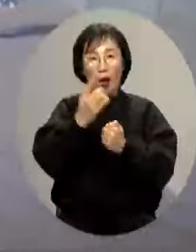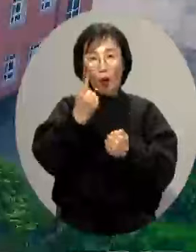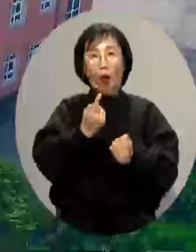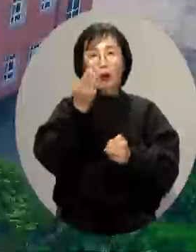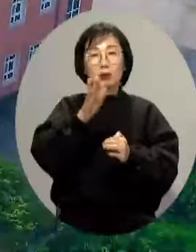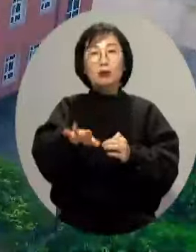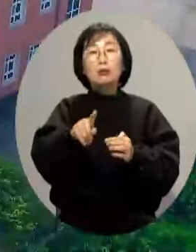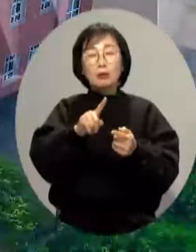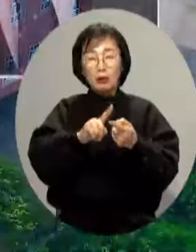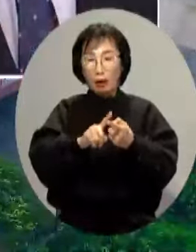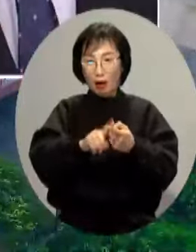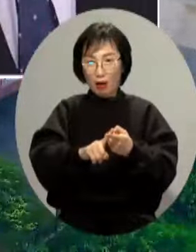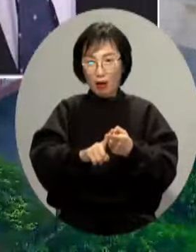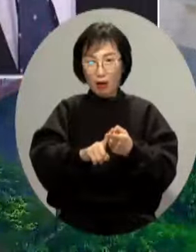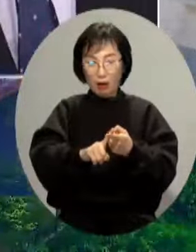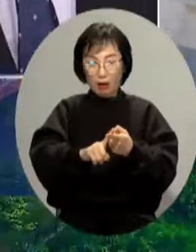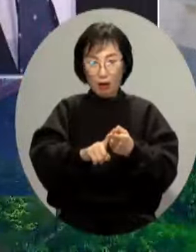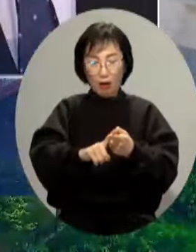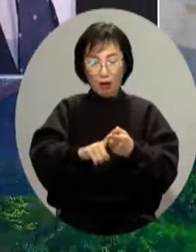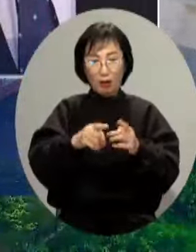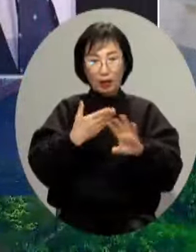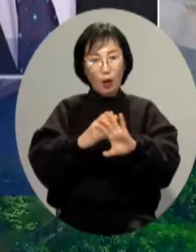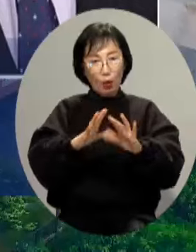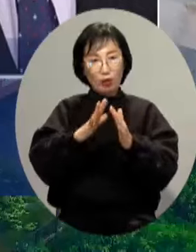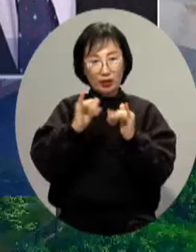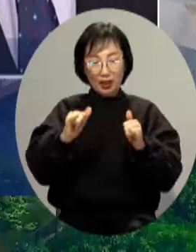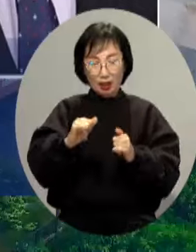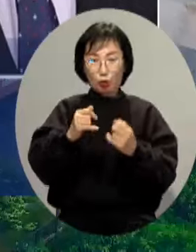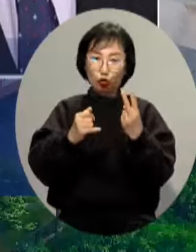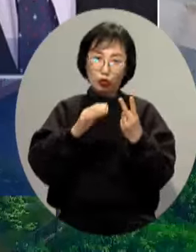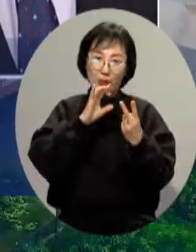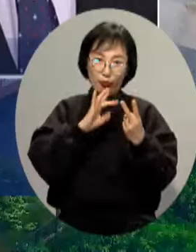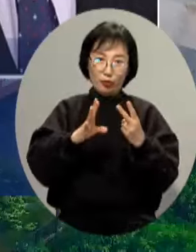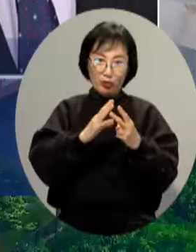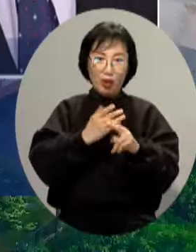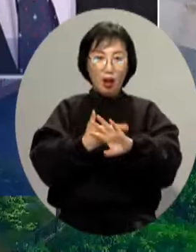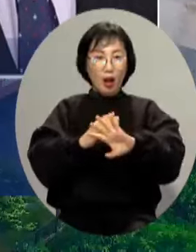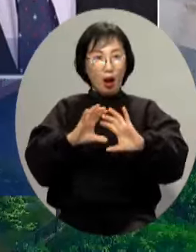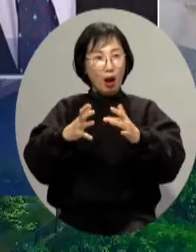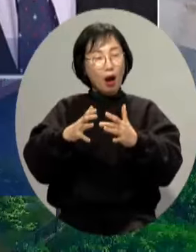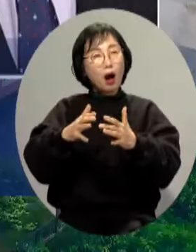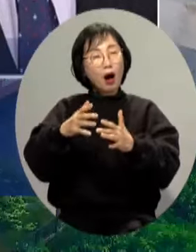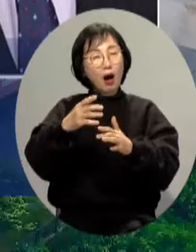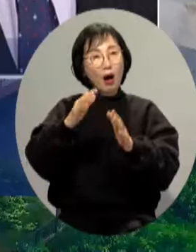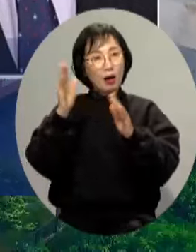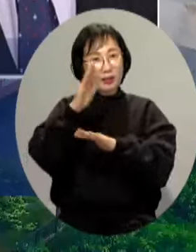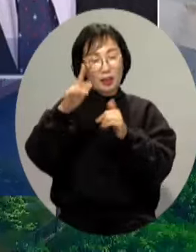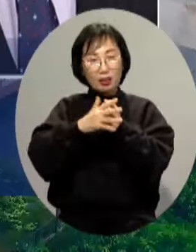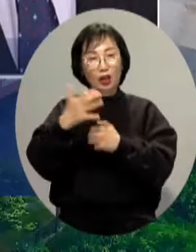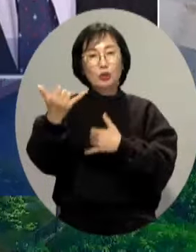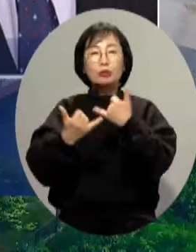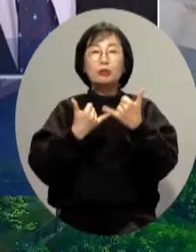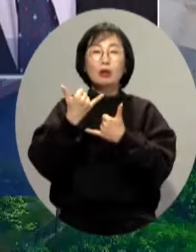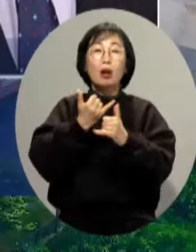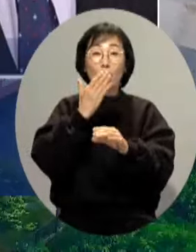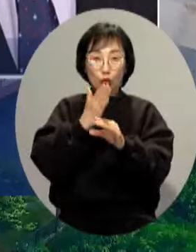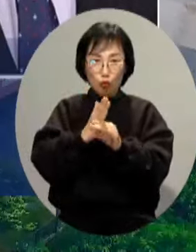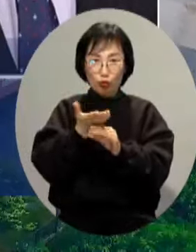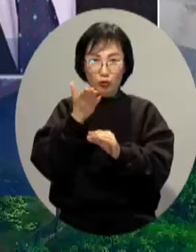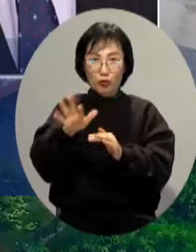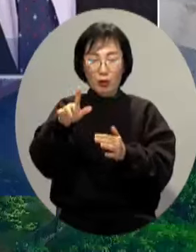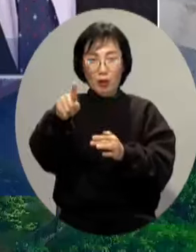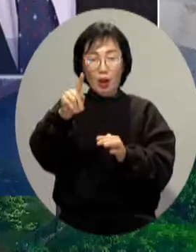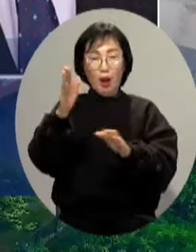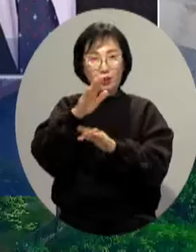2명뿐입니다. 썸머 캠프가 열리면 참여하겠다라는 외국 학생들한테 전화 문의를 받고 있습니다. 근데 아이들을